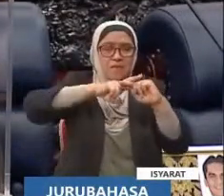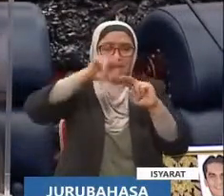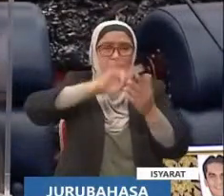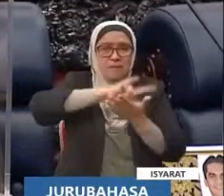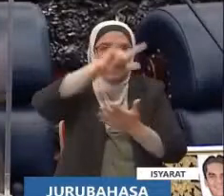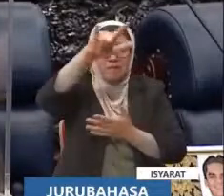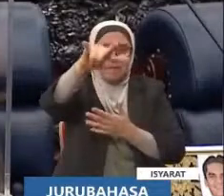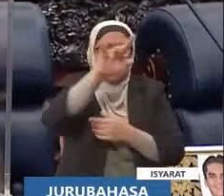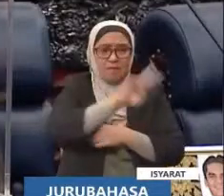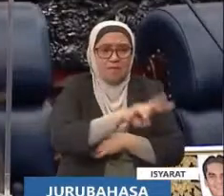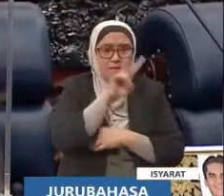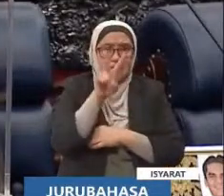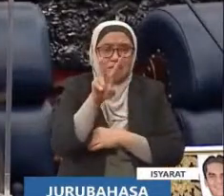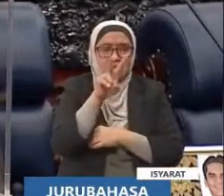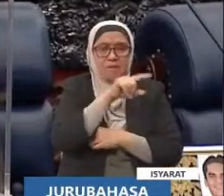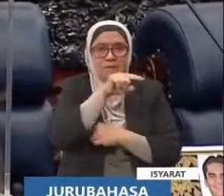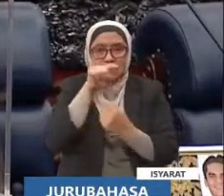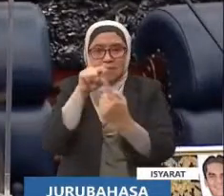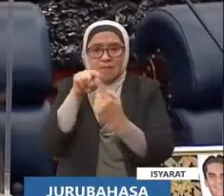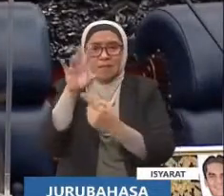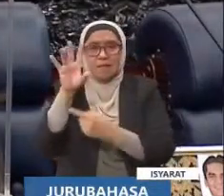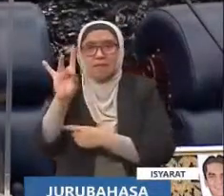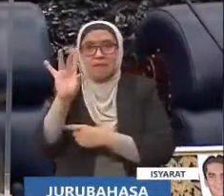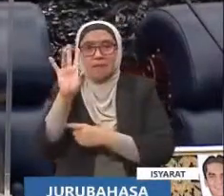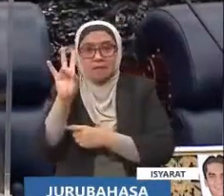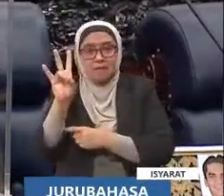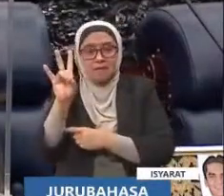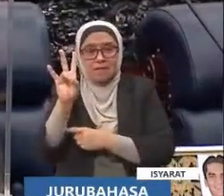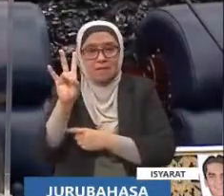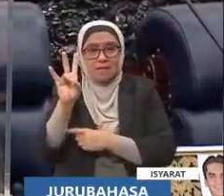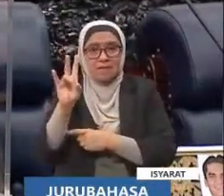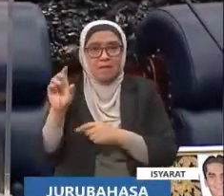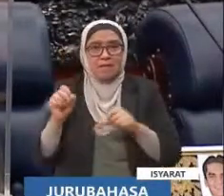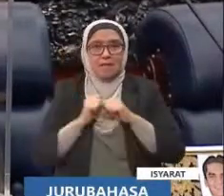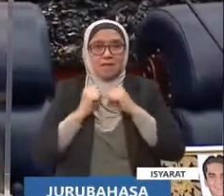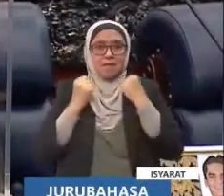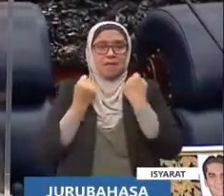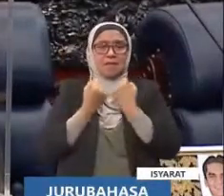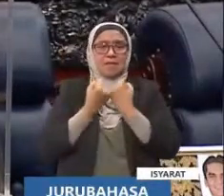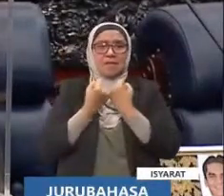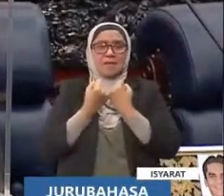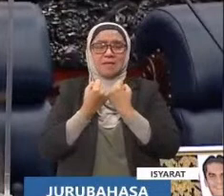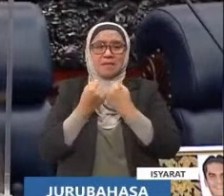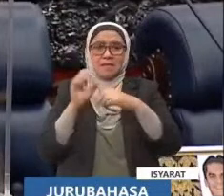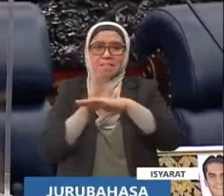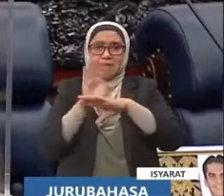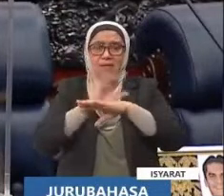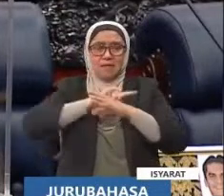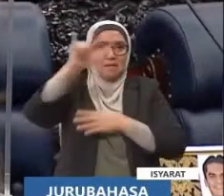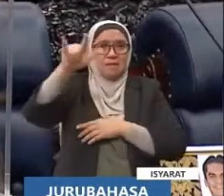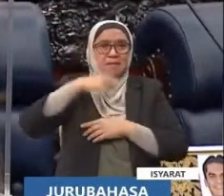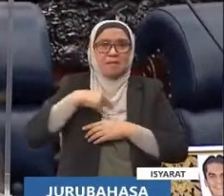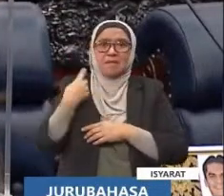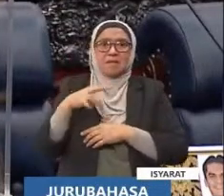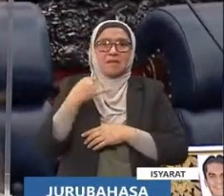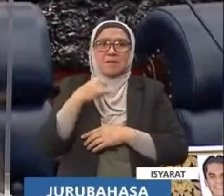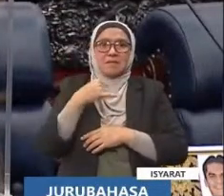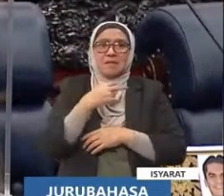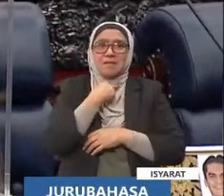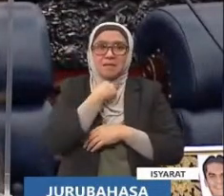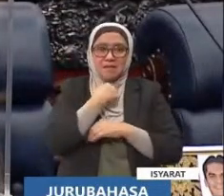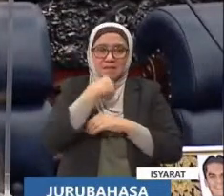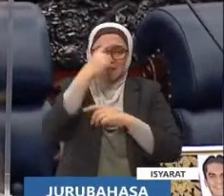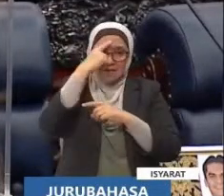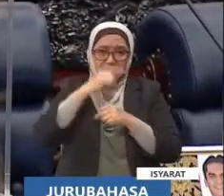kekerapan dapat 22 kepada 87 tetapi Syarikat penerbangan tak sanggup dapat-dapat pro7 karena Salah satu